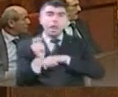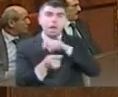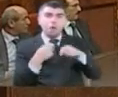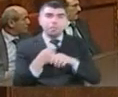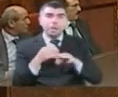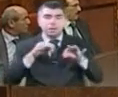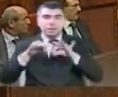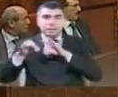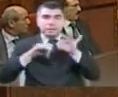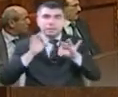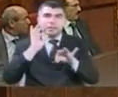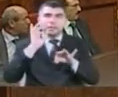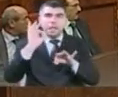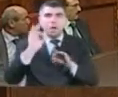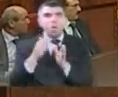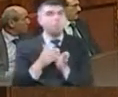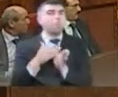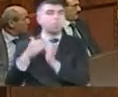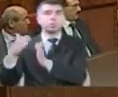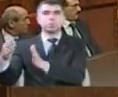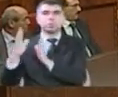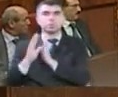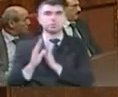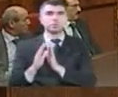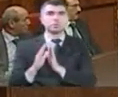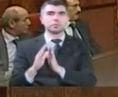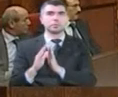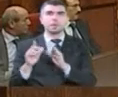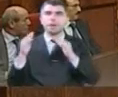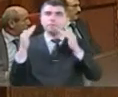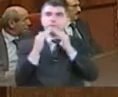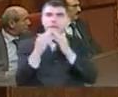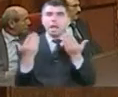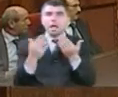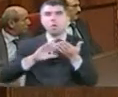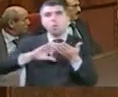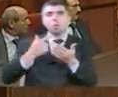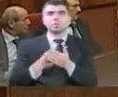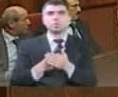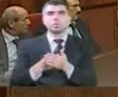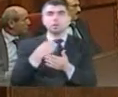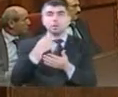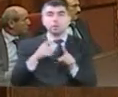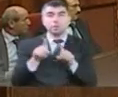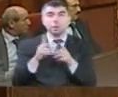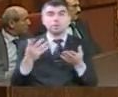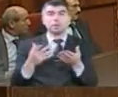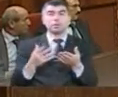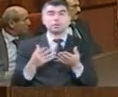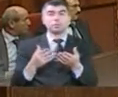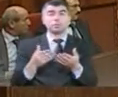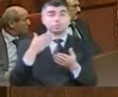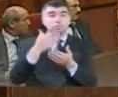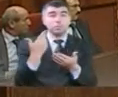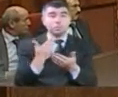ديال ديال الشؤون ديالها وخصوصا السكن ديالها كنقول واش هاو غ تصفهم لعند لعند